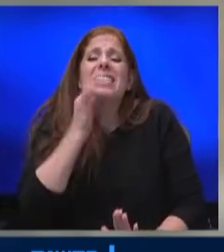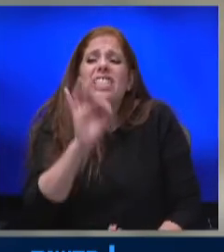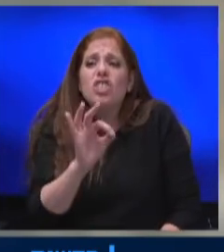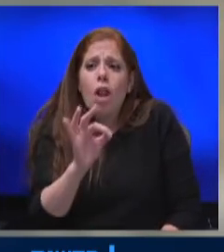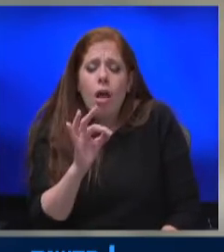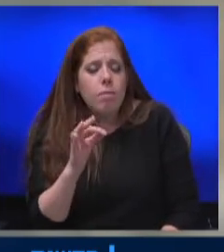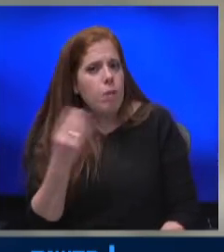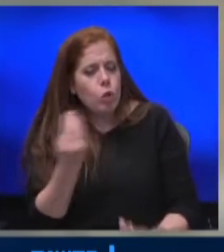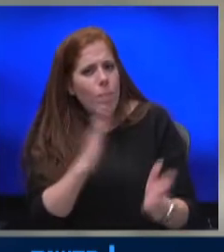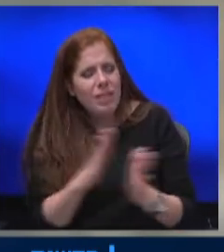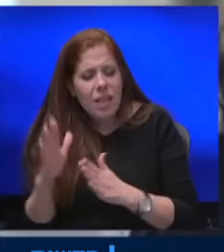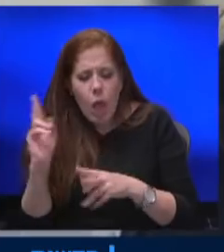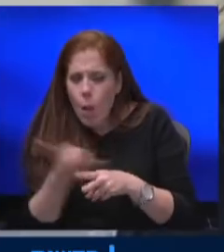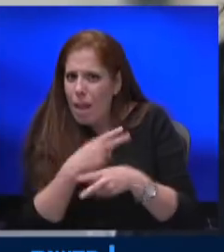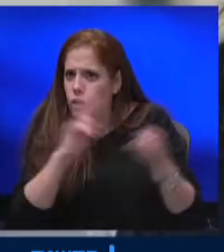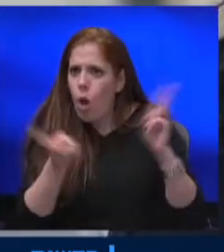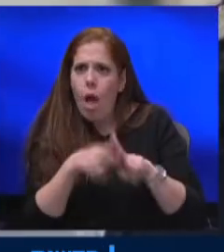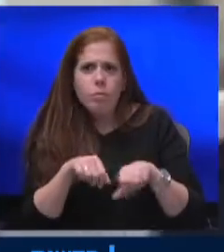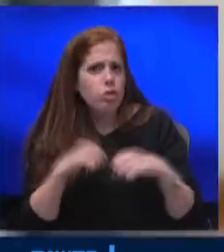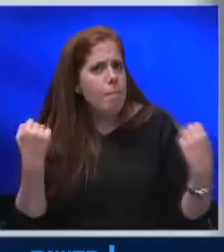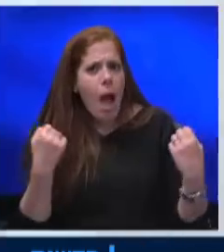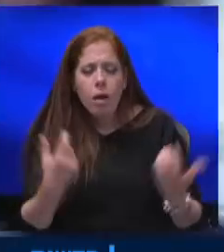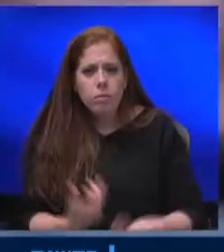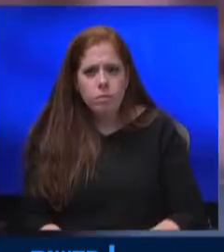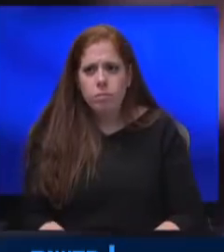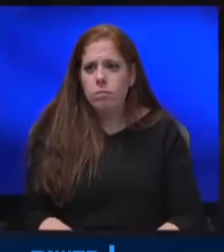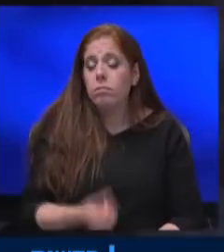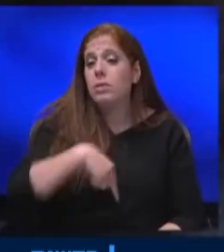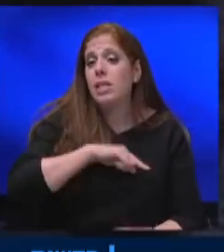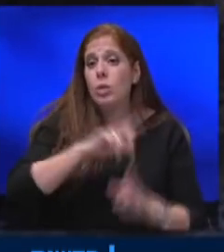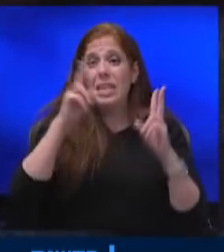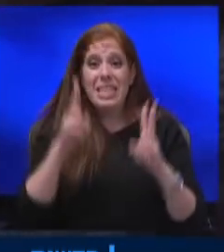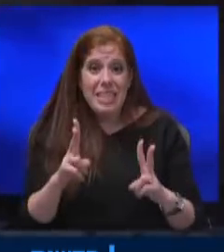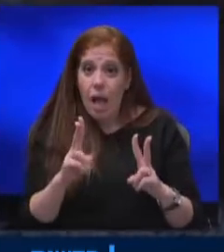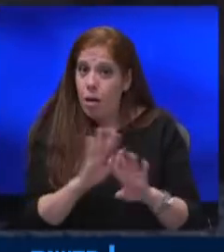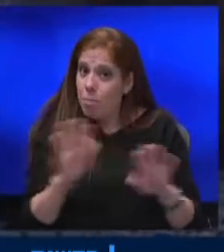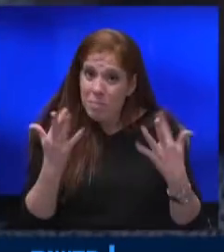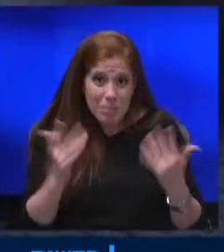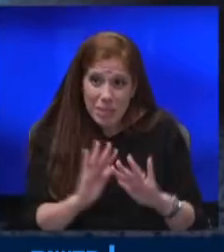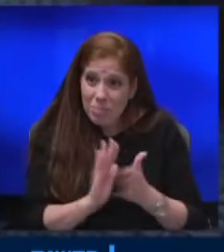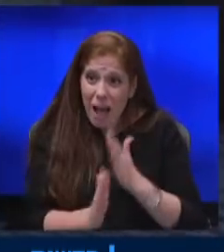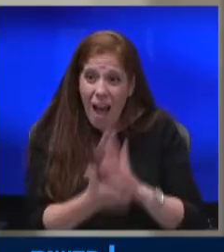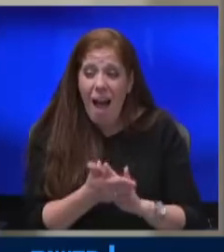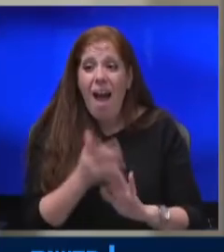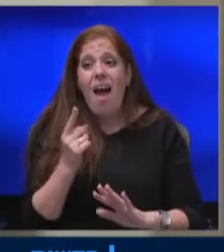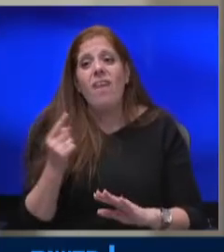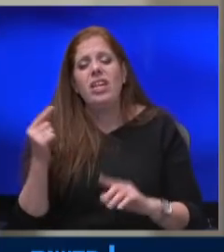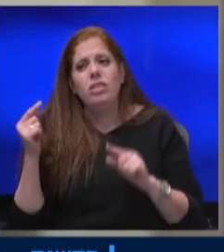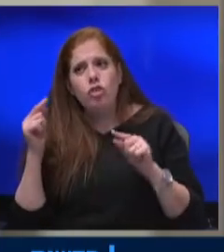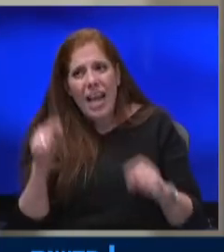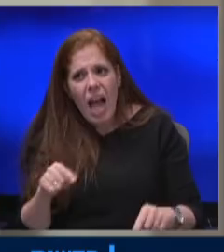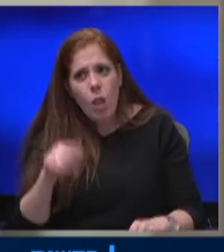של העולם, פשוט נשבר. אצלנו זה נעצר בלי מספר, אבל זה